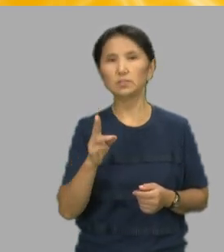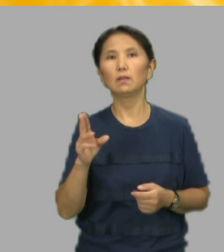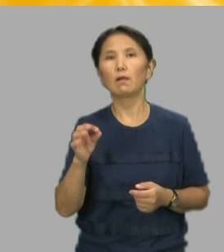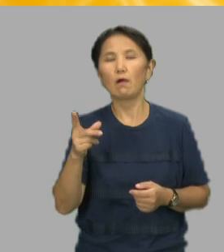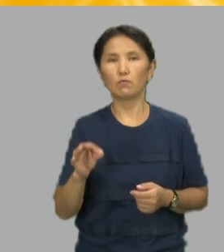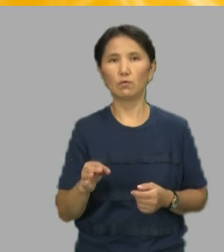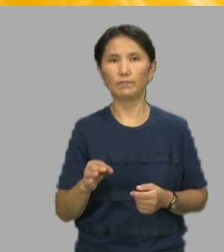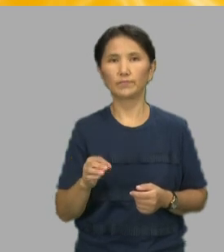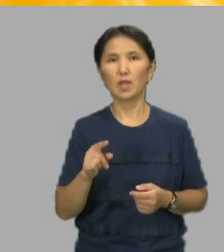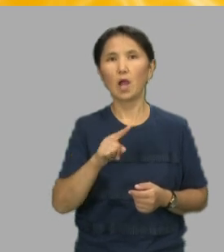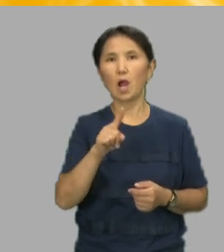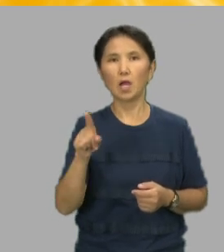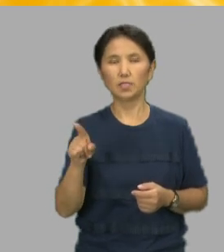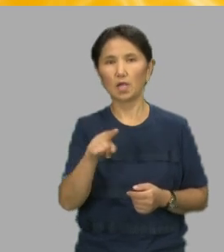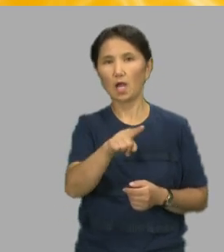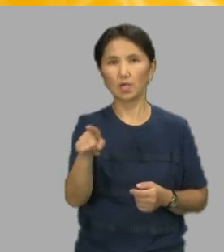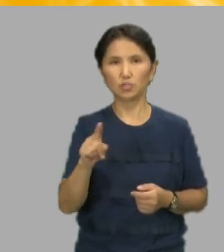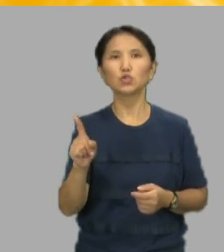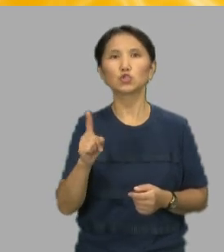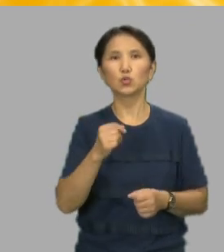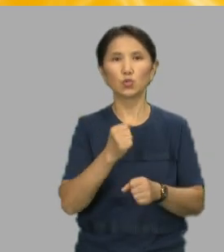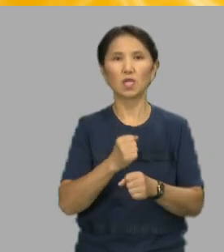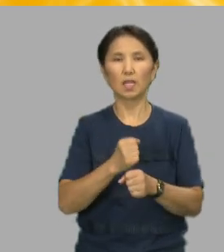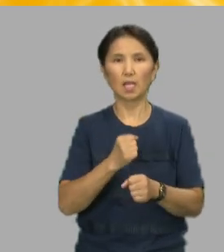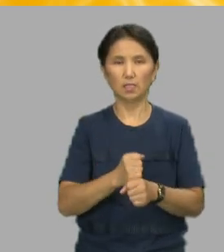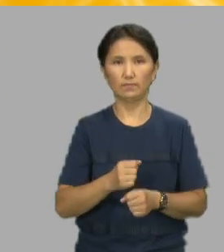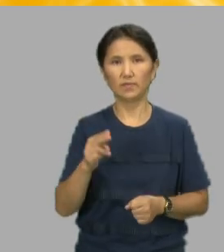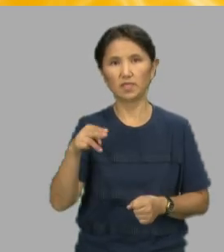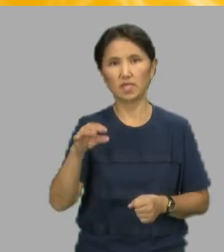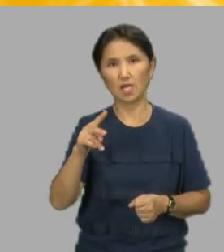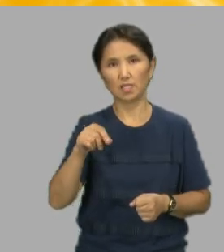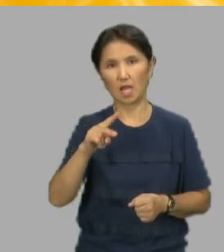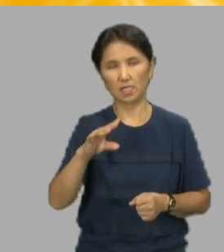кого? Они что делали?